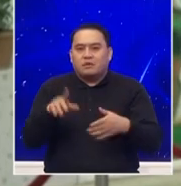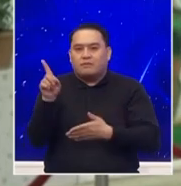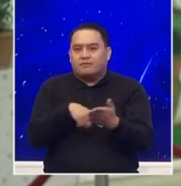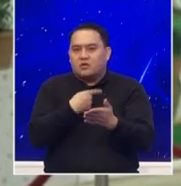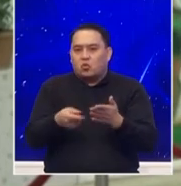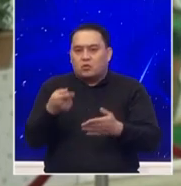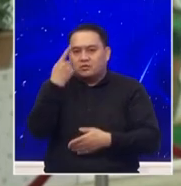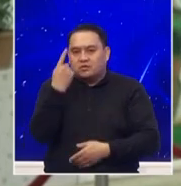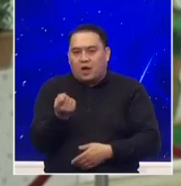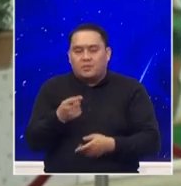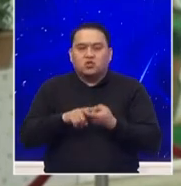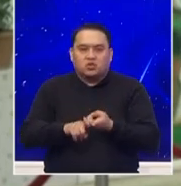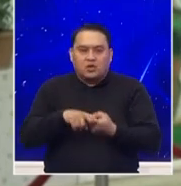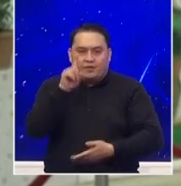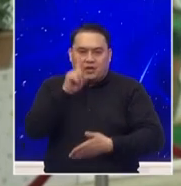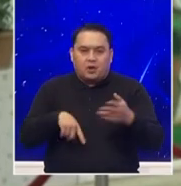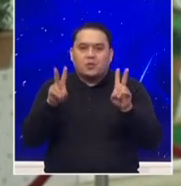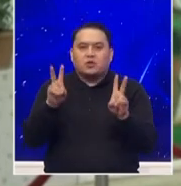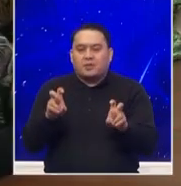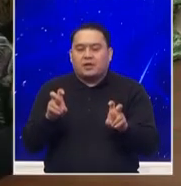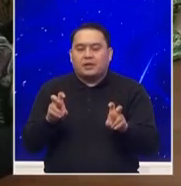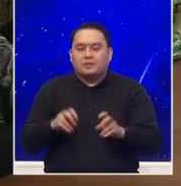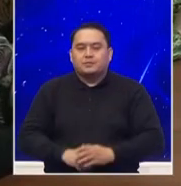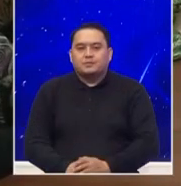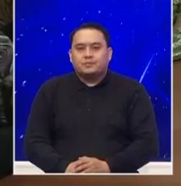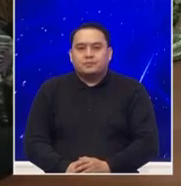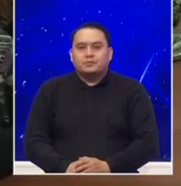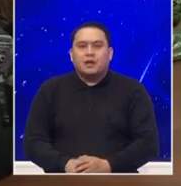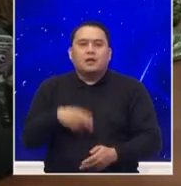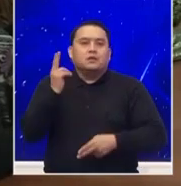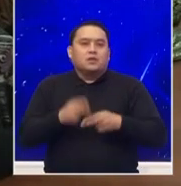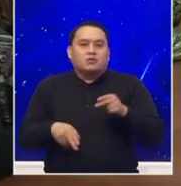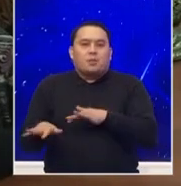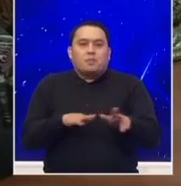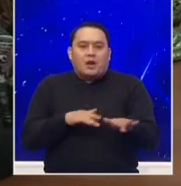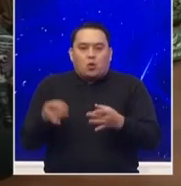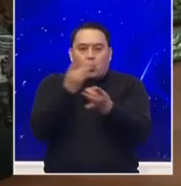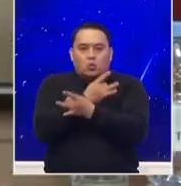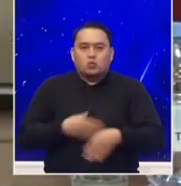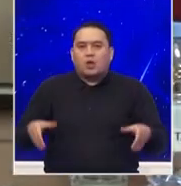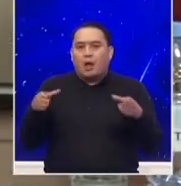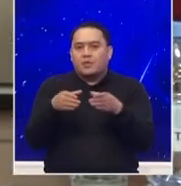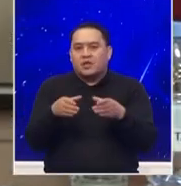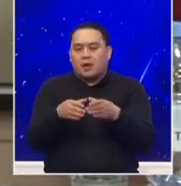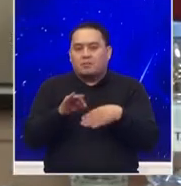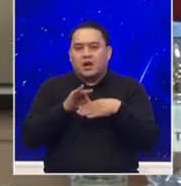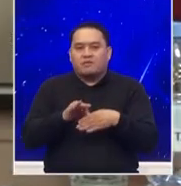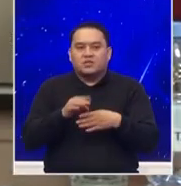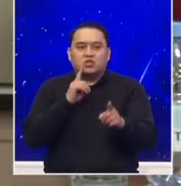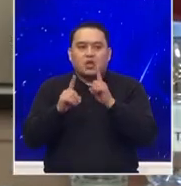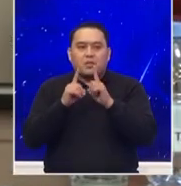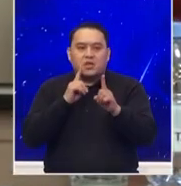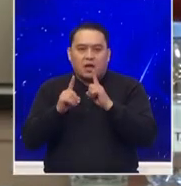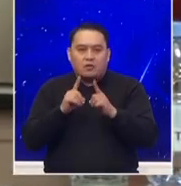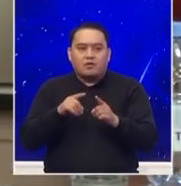сомнительные сообщения касаемо религиозной тематики. В завершении мероприятия представители этнокультурных объединений прошли